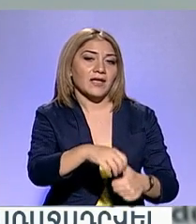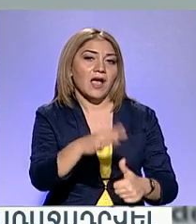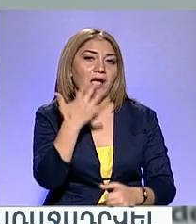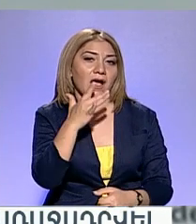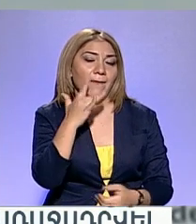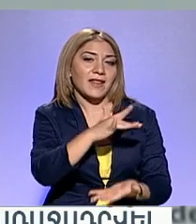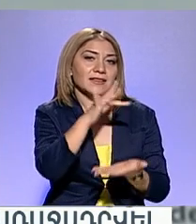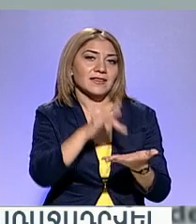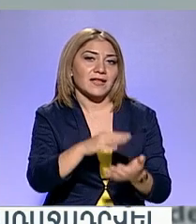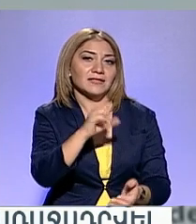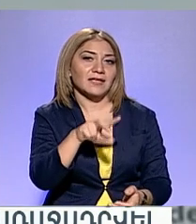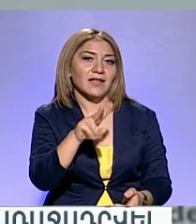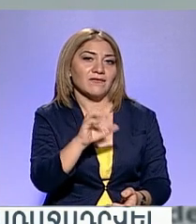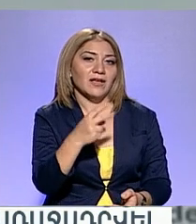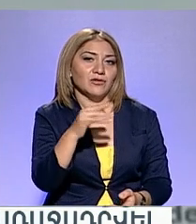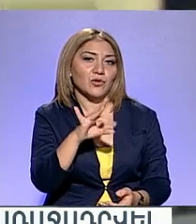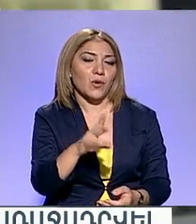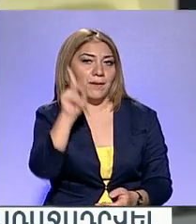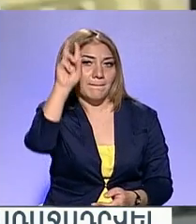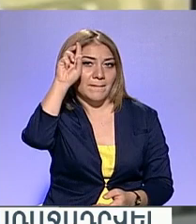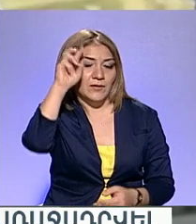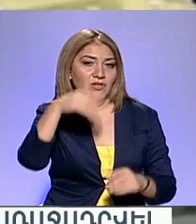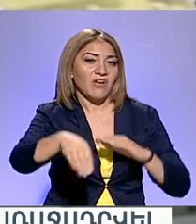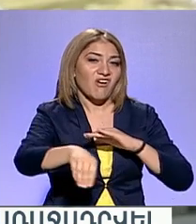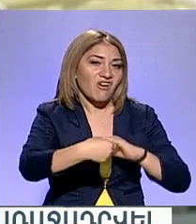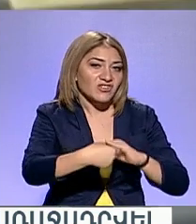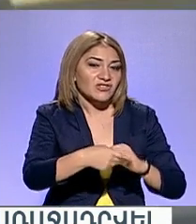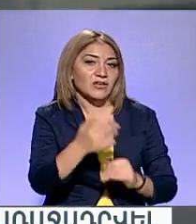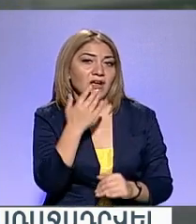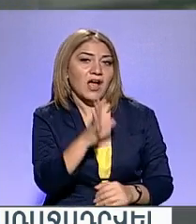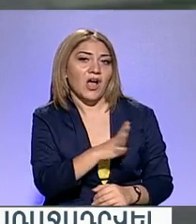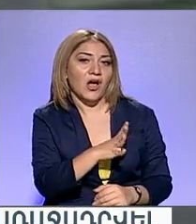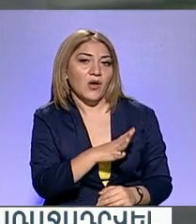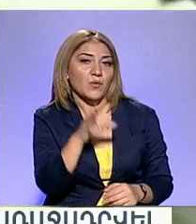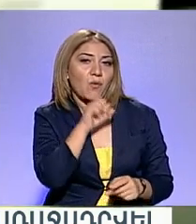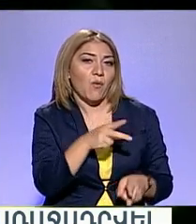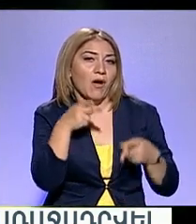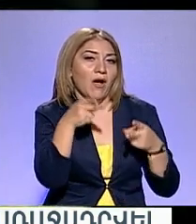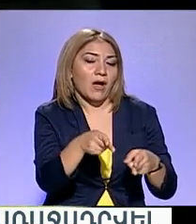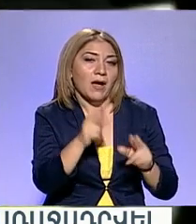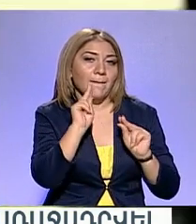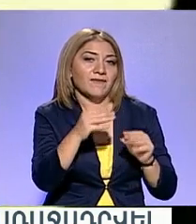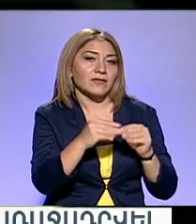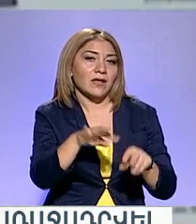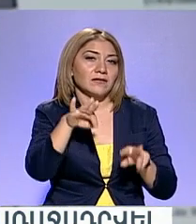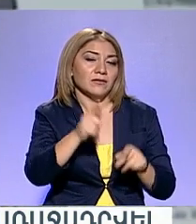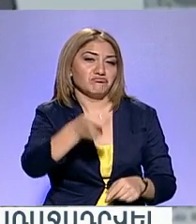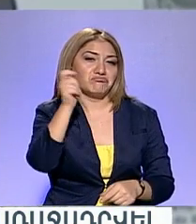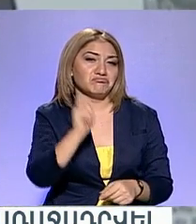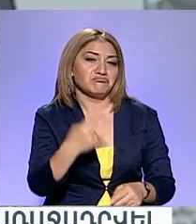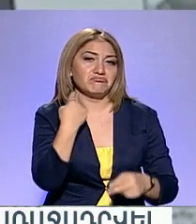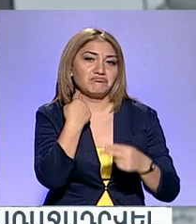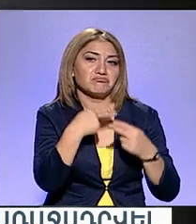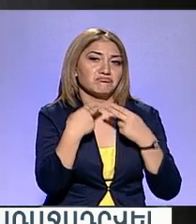Ամերիկայի երկրներից Սալվադորում, կաշառակերության ու երկրի ազգային հարստության փալանի մեղադրանքով 10 տարվա